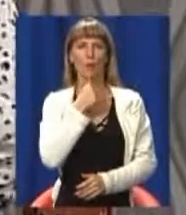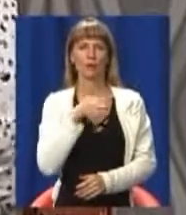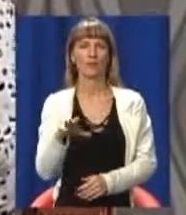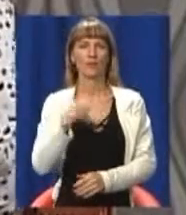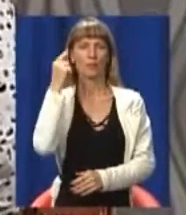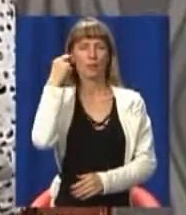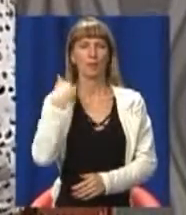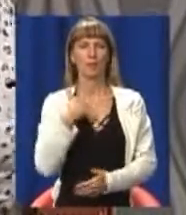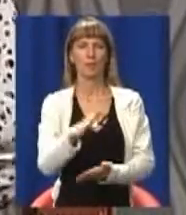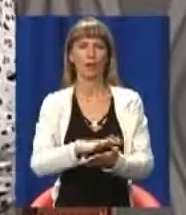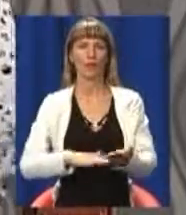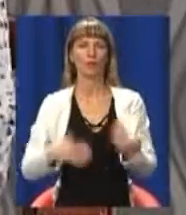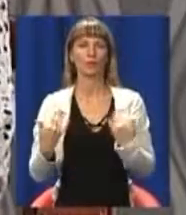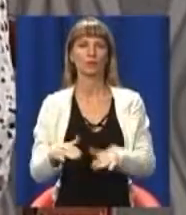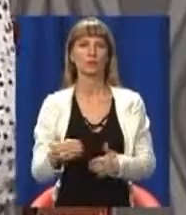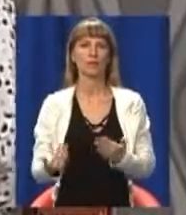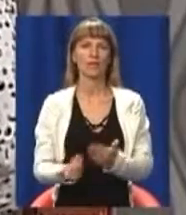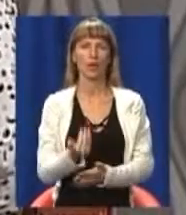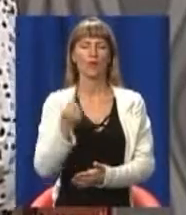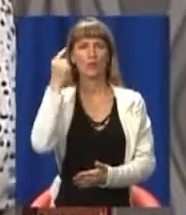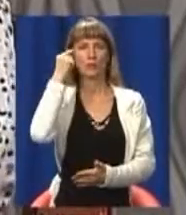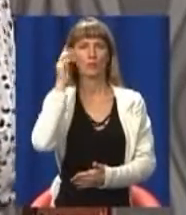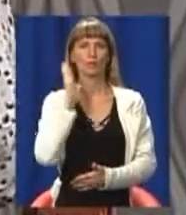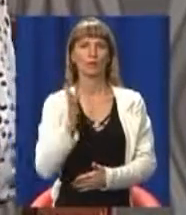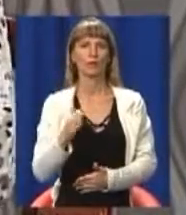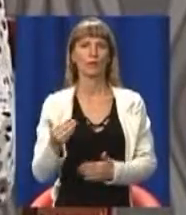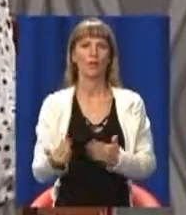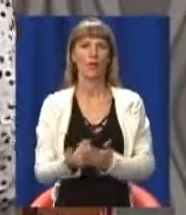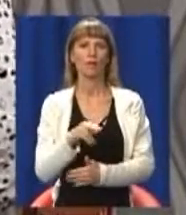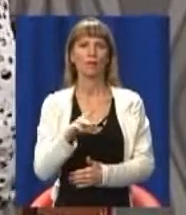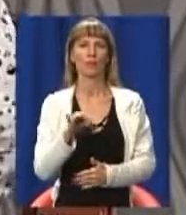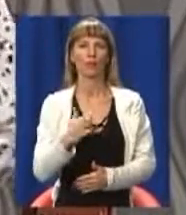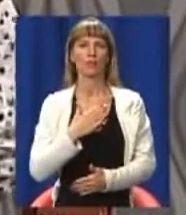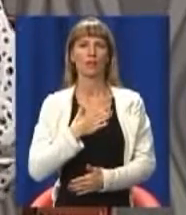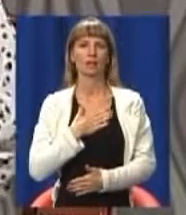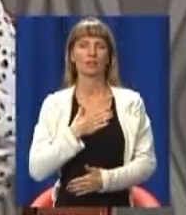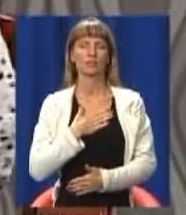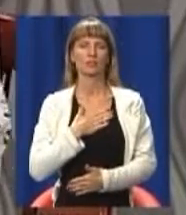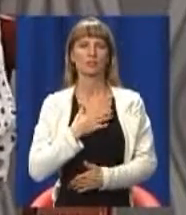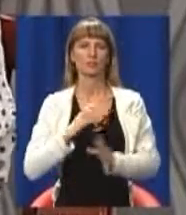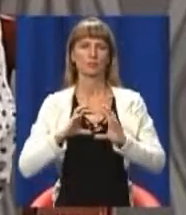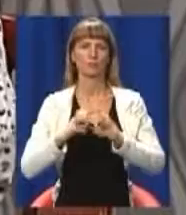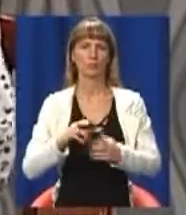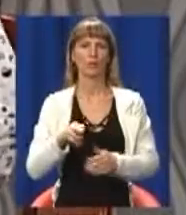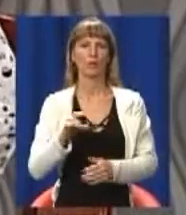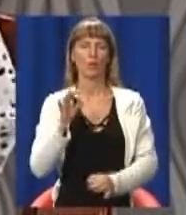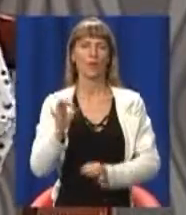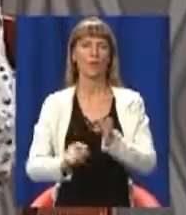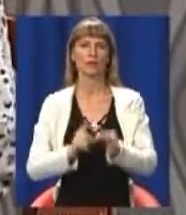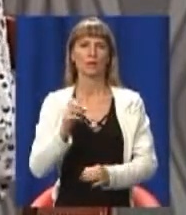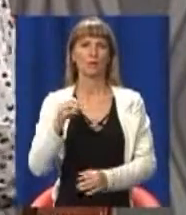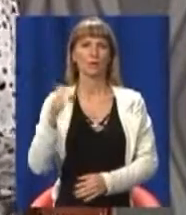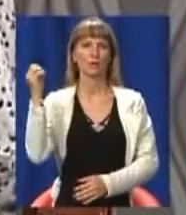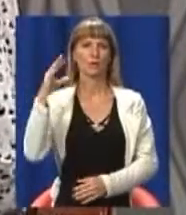ми продовжуємо вже в черговий раз дізнаватися нове про наш Всесвіт, про космос, про